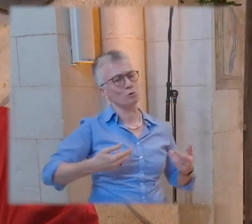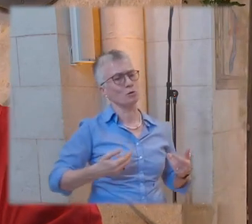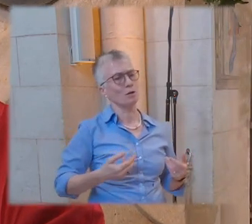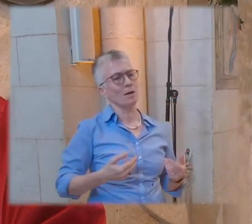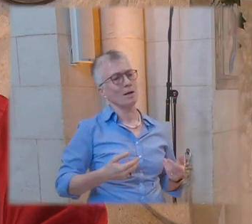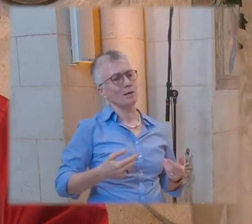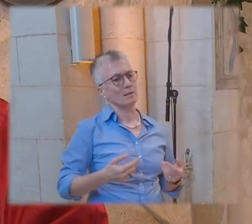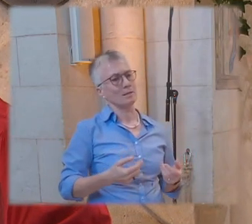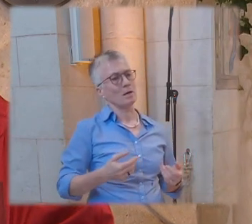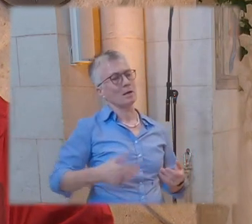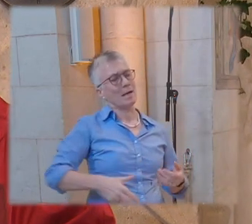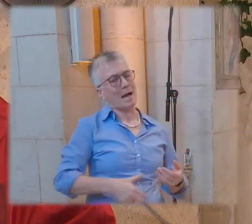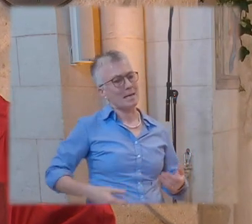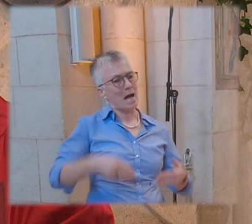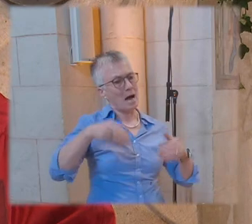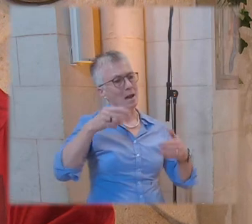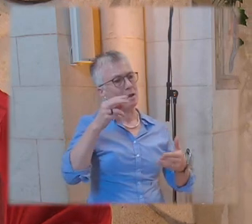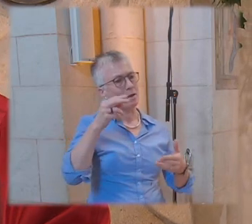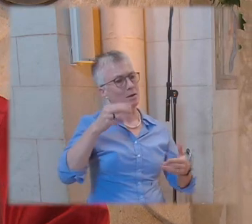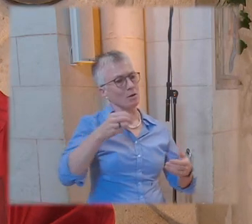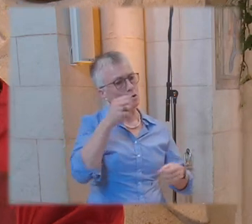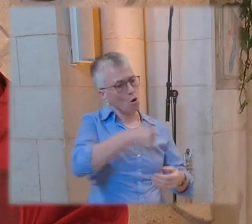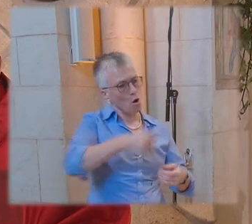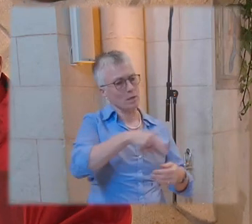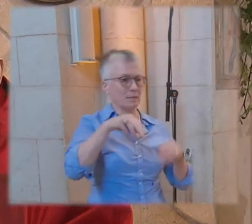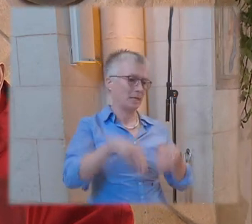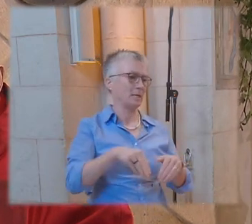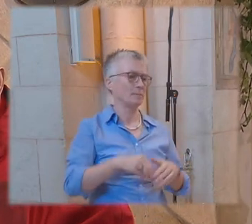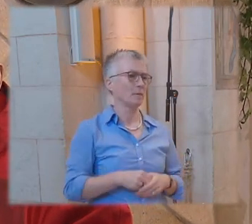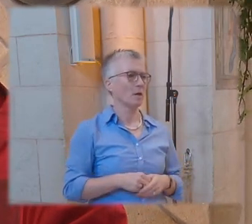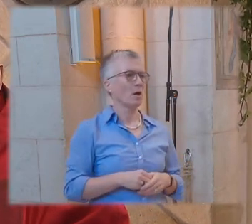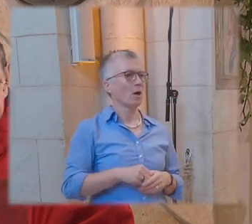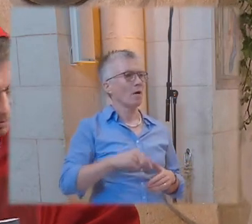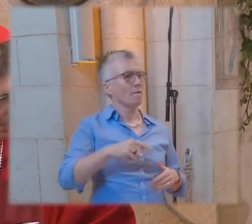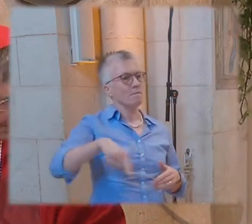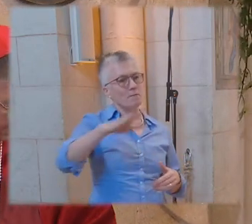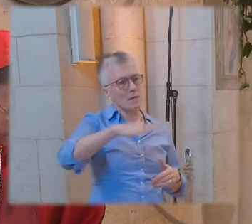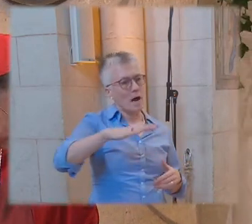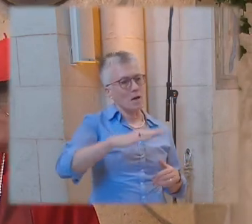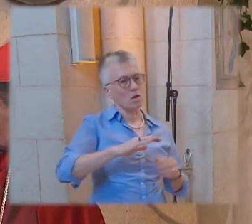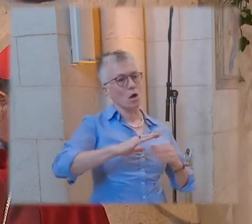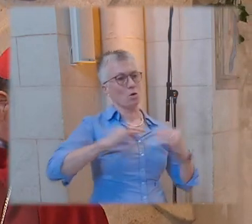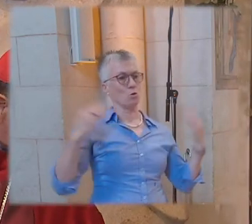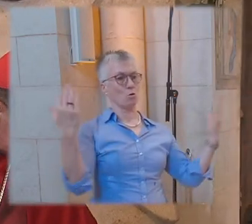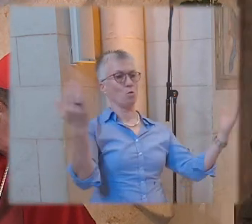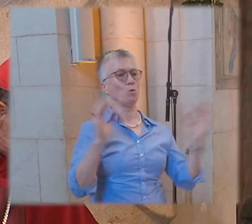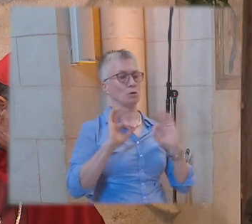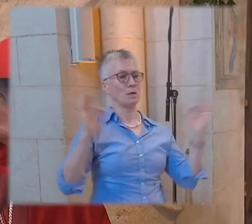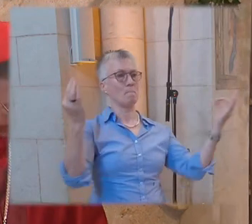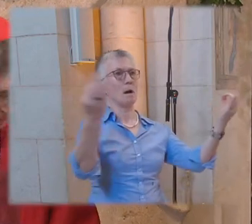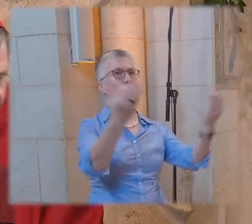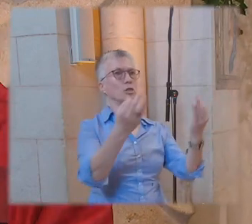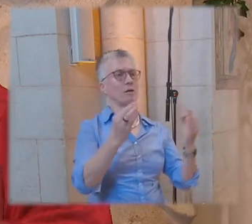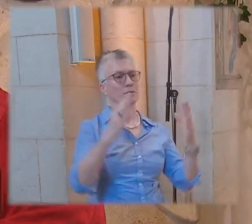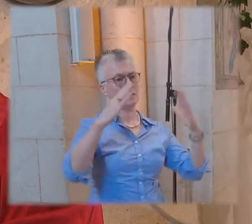als Ortskirche mit der Weltkirche verbunden sind. Und das zeigt sich auch in den vielen Gästen, die gekommen